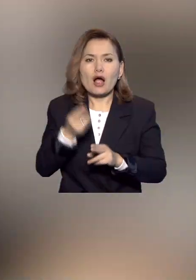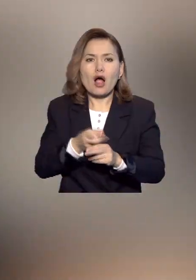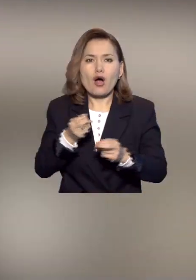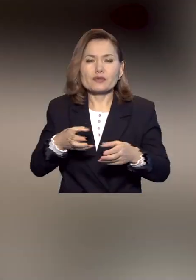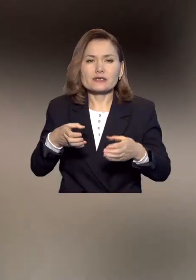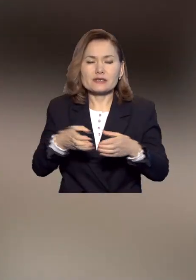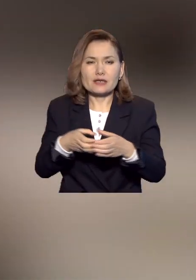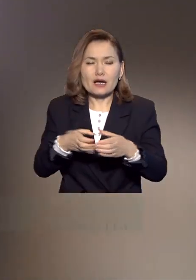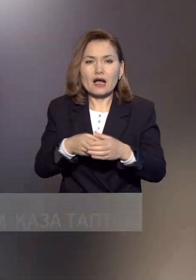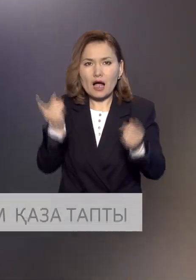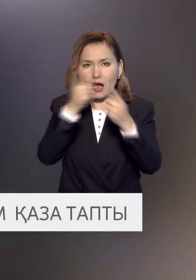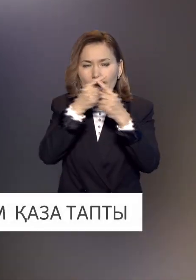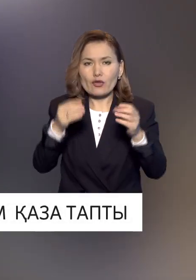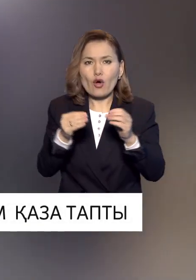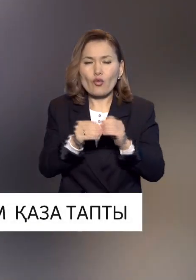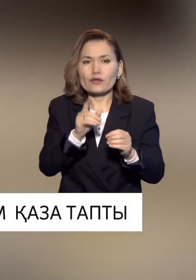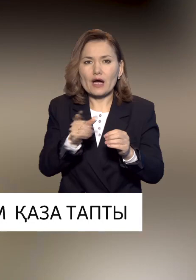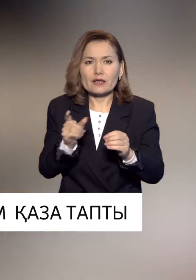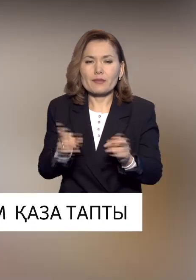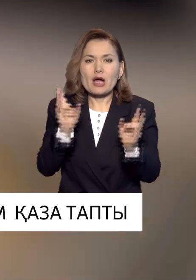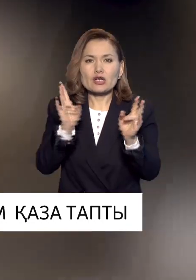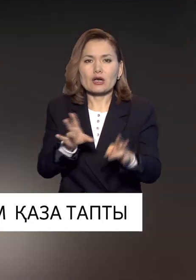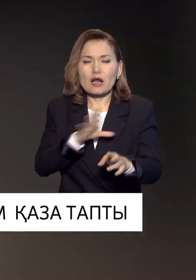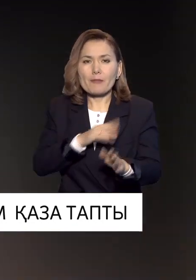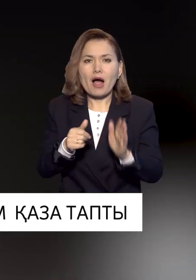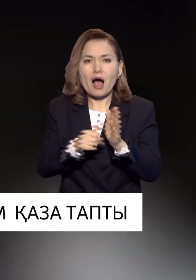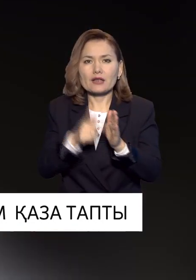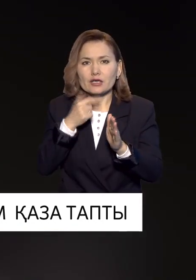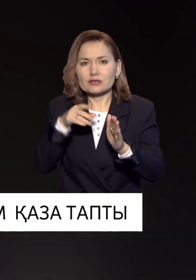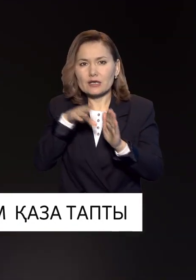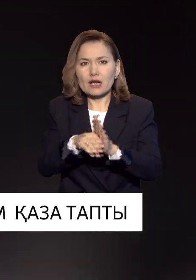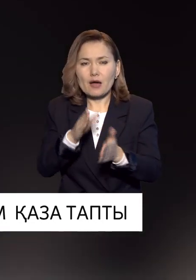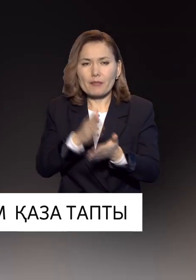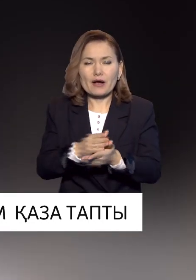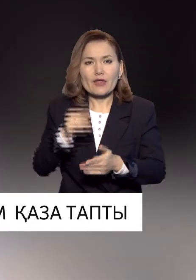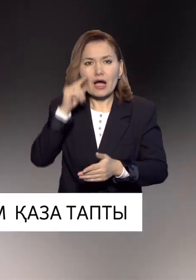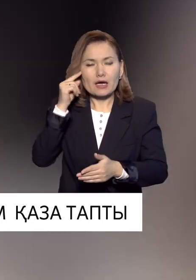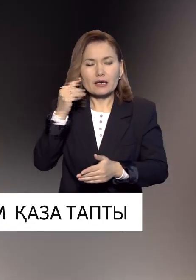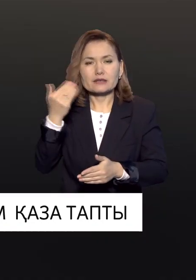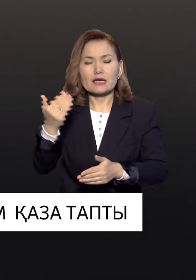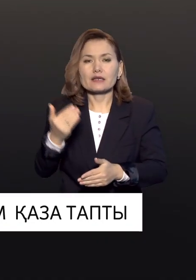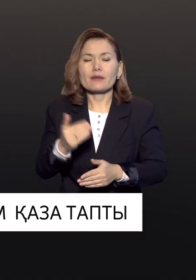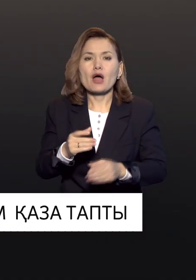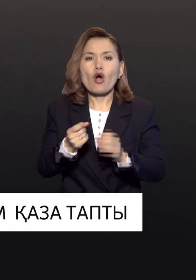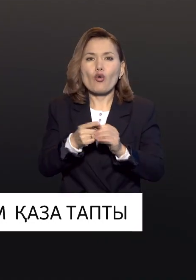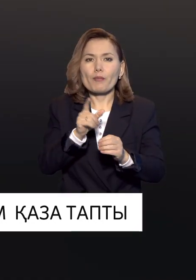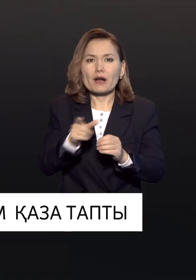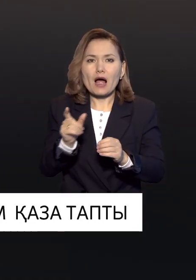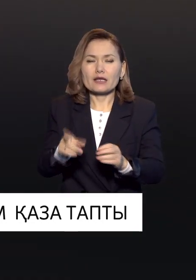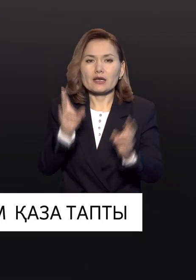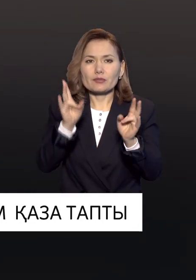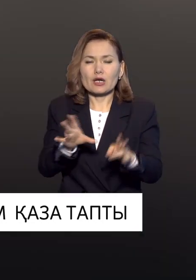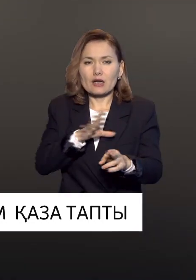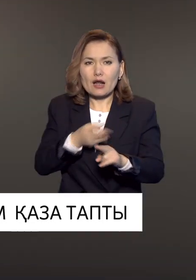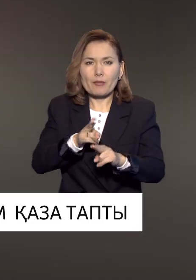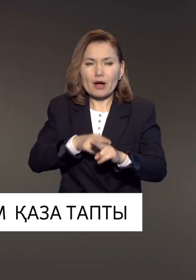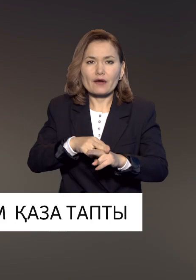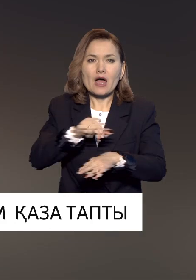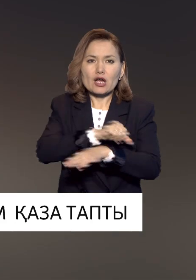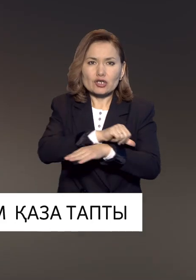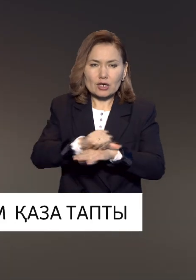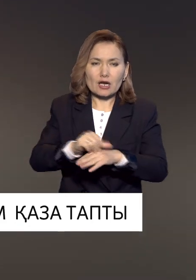адам жараланған, олардың арасында 6 сарбаз бар. Ал Қырғызстан тарапынан 11 адам зардап шекті. Қазір атыс тоқтап, шекарада жағдай